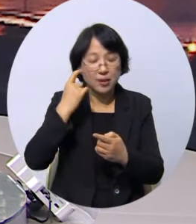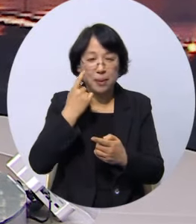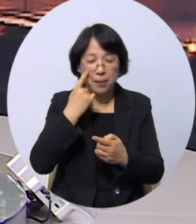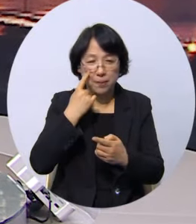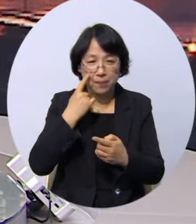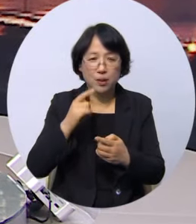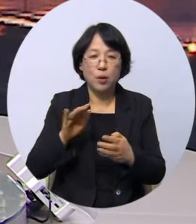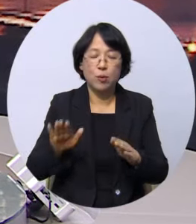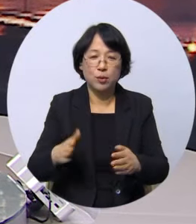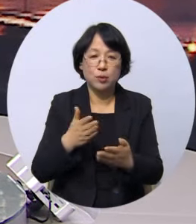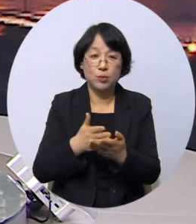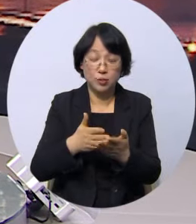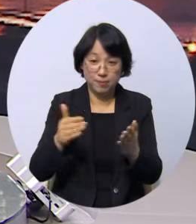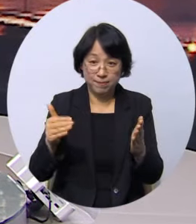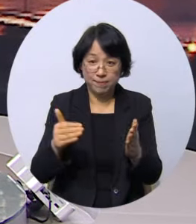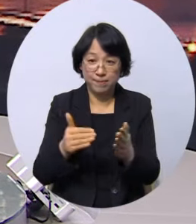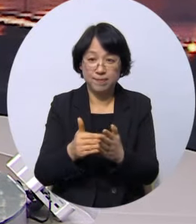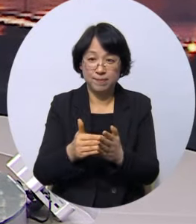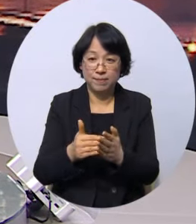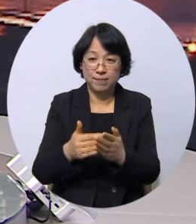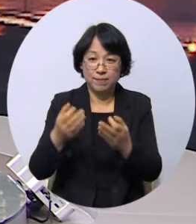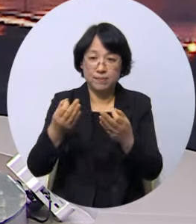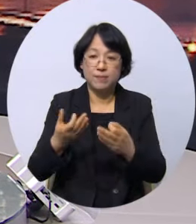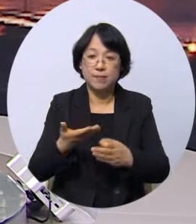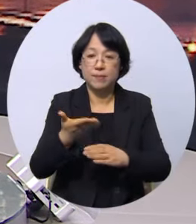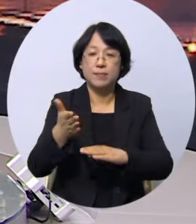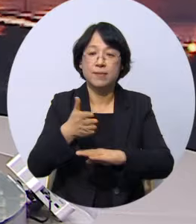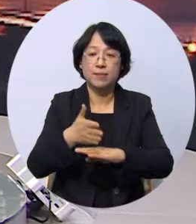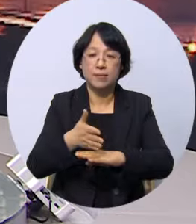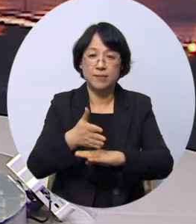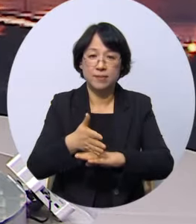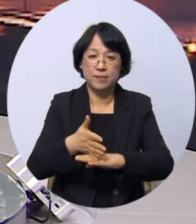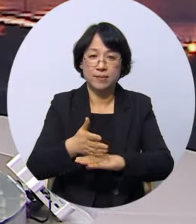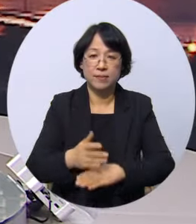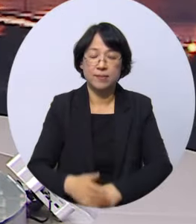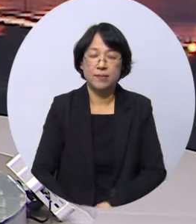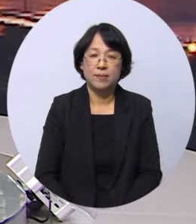대한뉴스 오늘 저희가 준비한 소식은 여기까지 시청해 주신 여러분